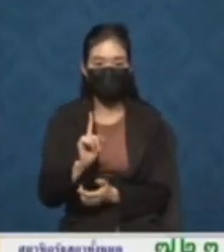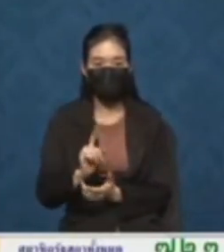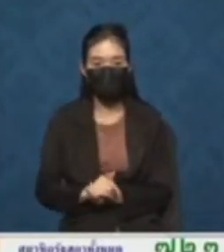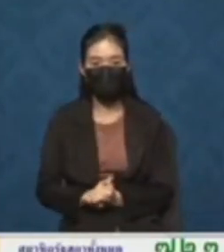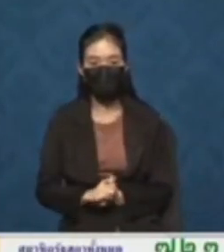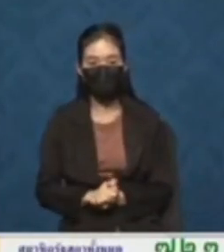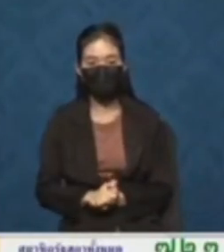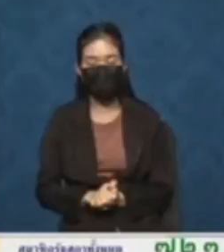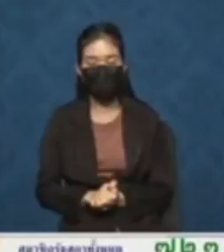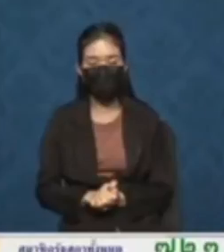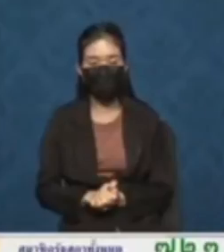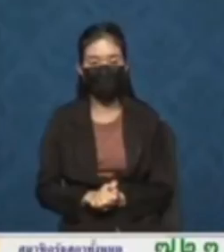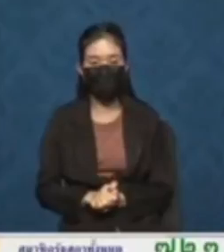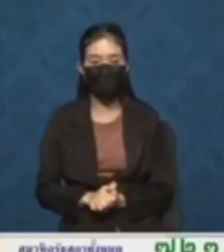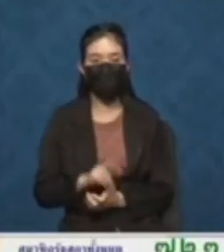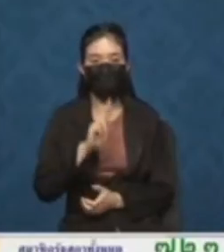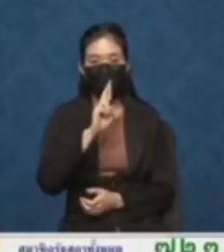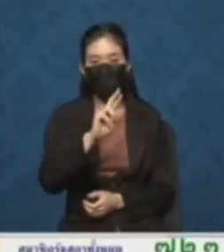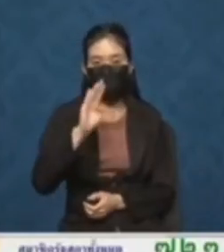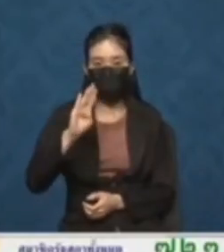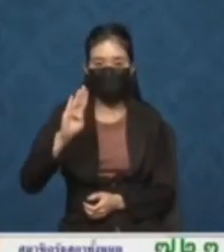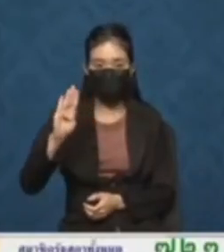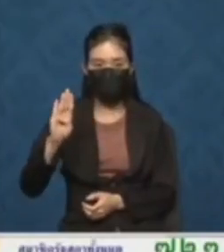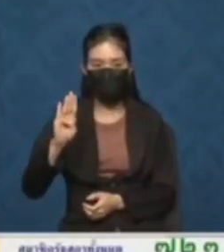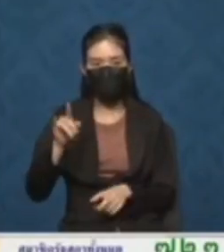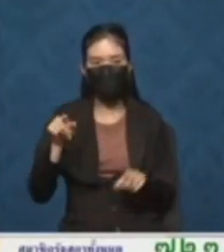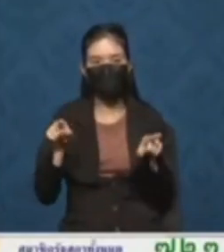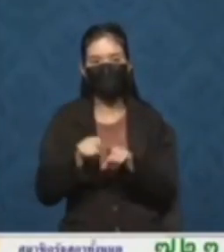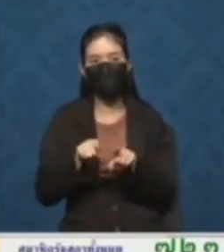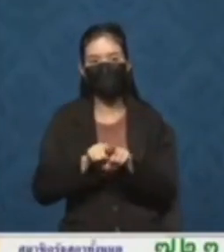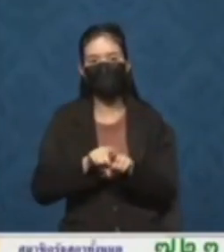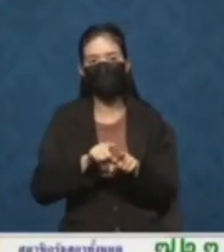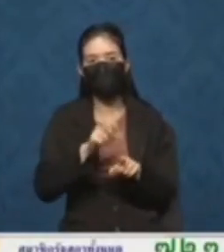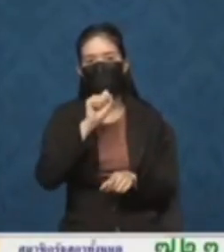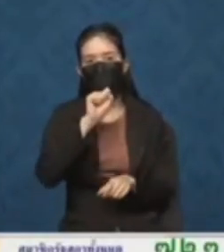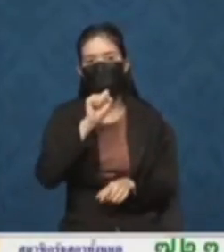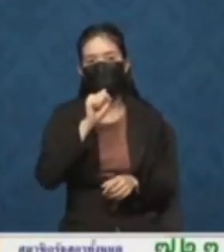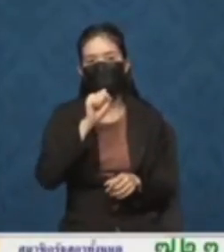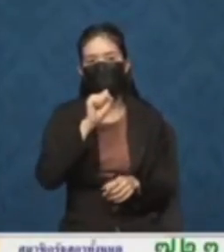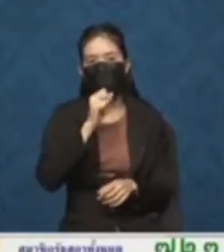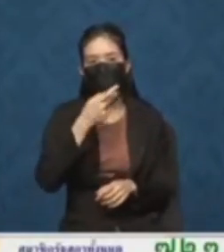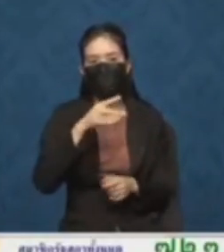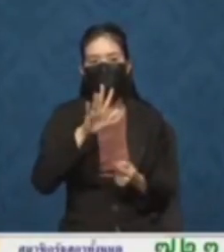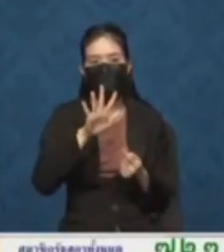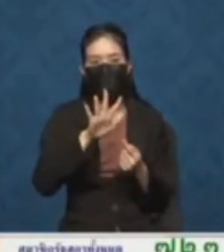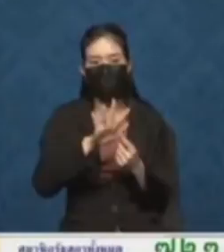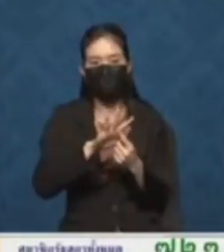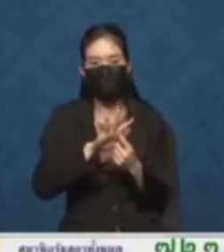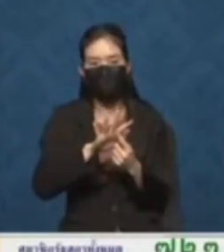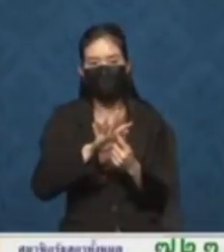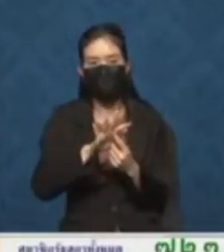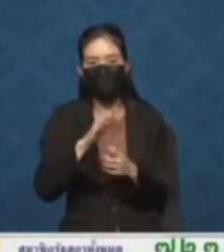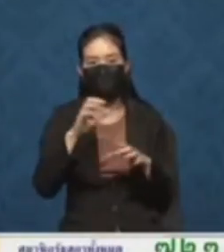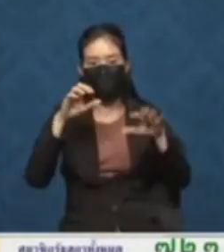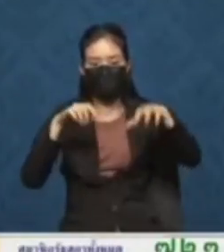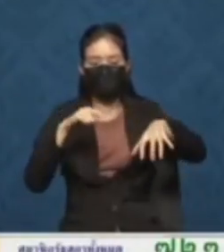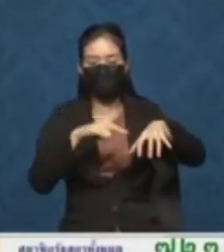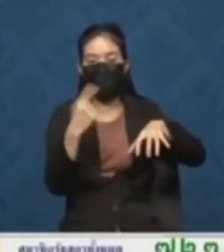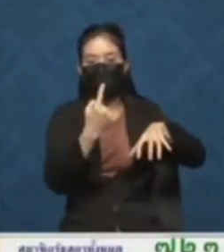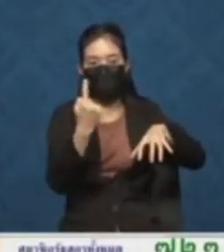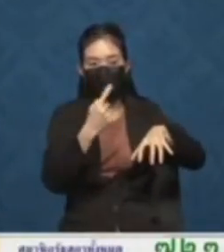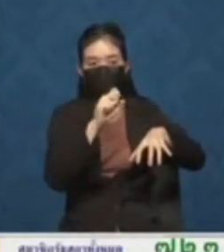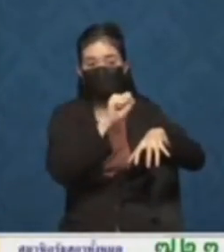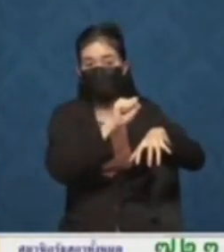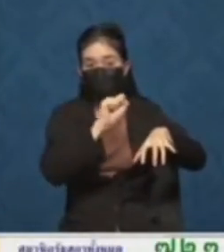ไปก็คือว่าเขาใช้ระบบสภาเดียวนะครับแล้วก็ประเทศเรา